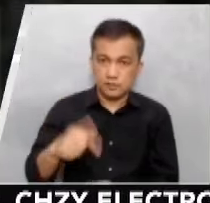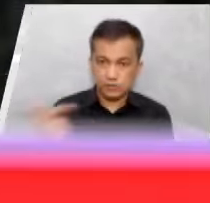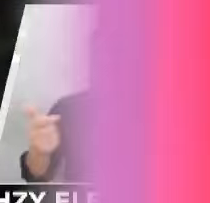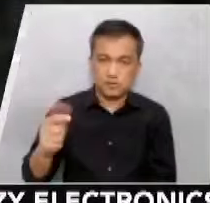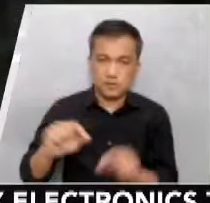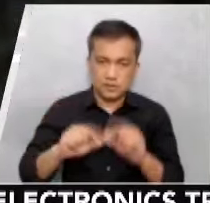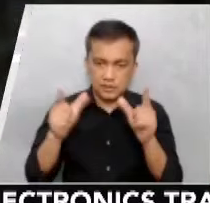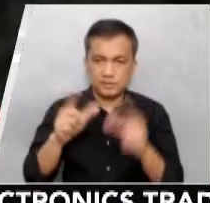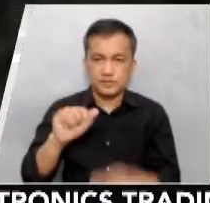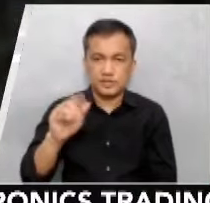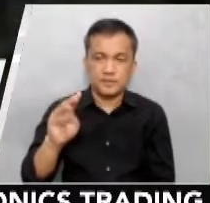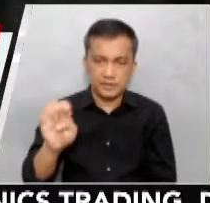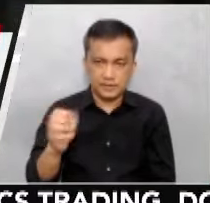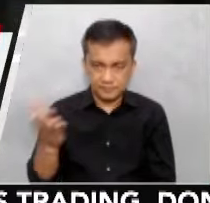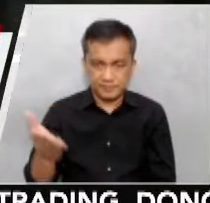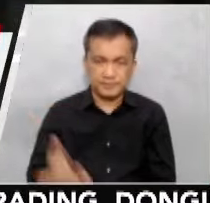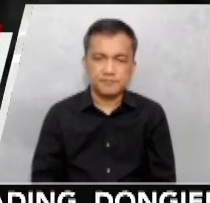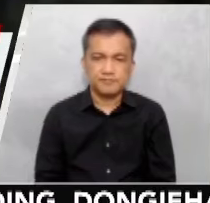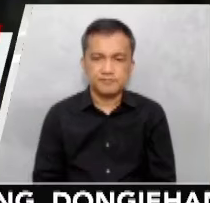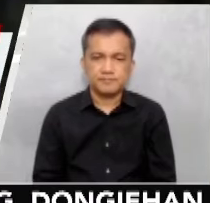Santos. Jamie.